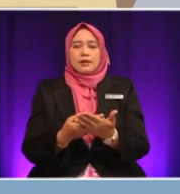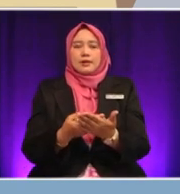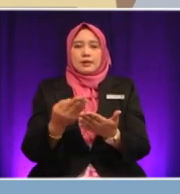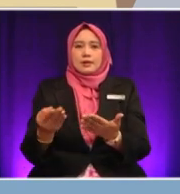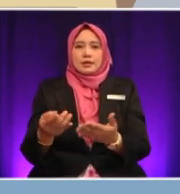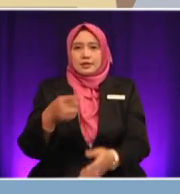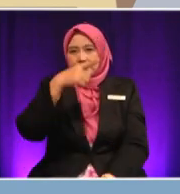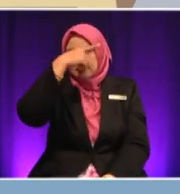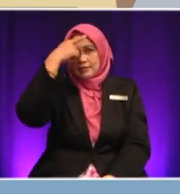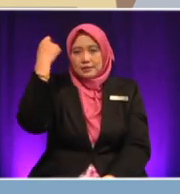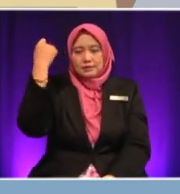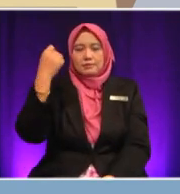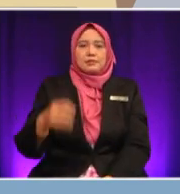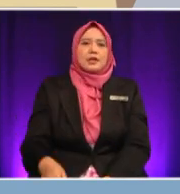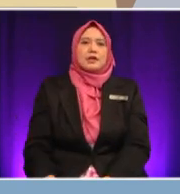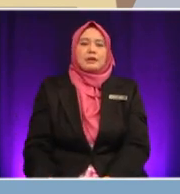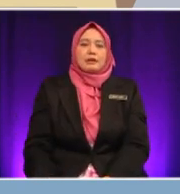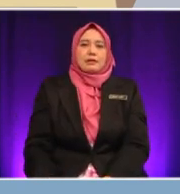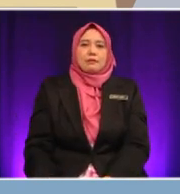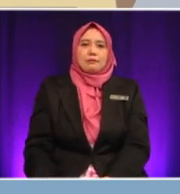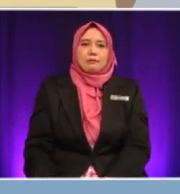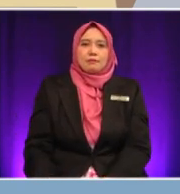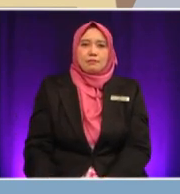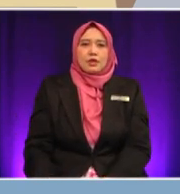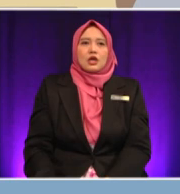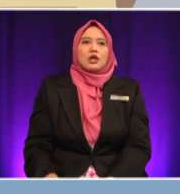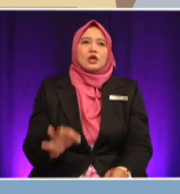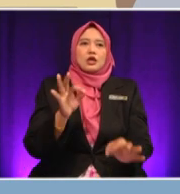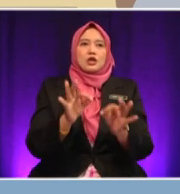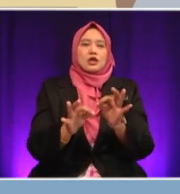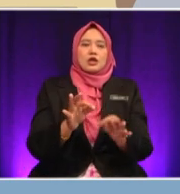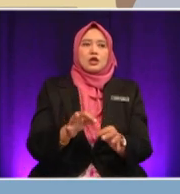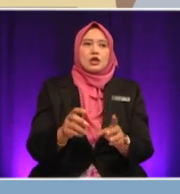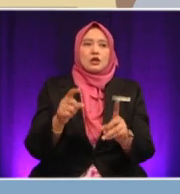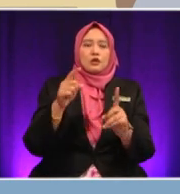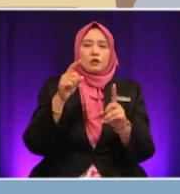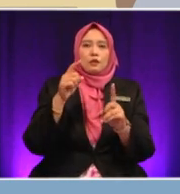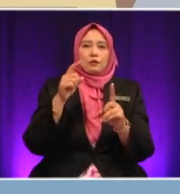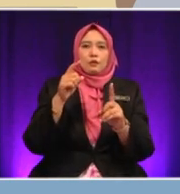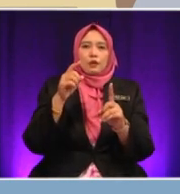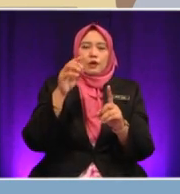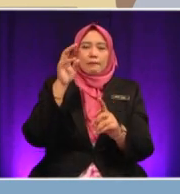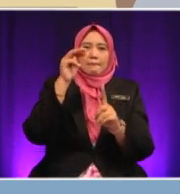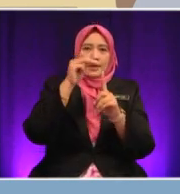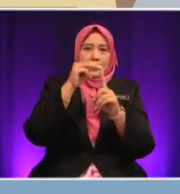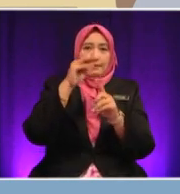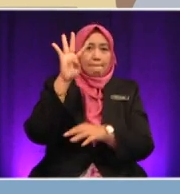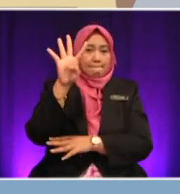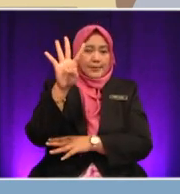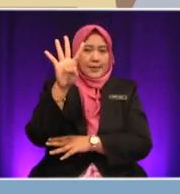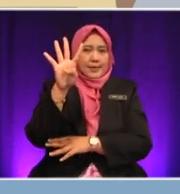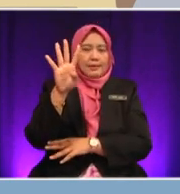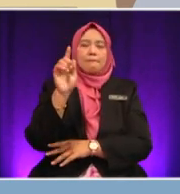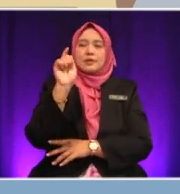sebagai ada sebab dan akibatnya kalau kita jawab Soalnya seperti ini ingat justifikasi dia mestilah dinyatakan